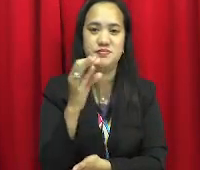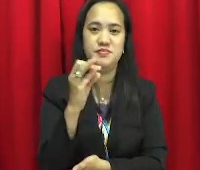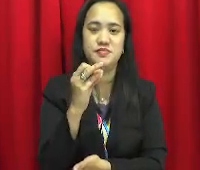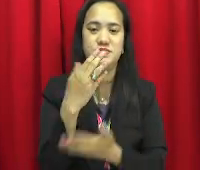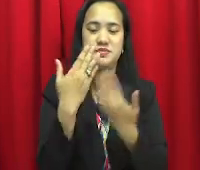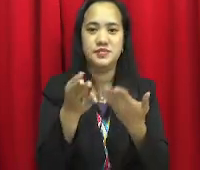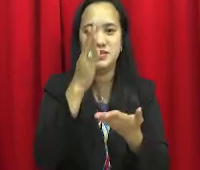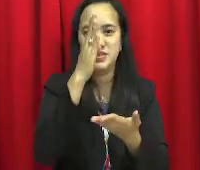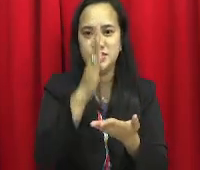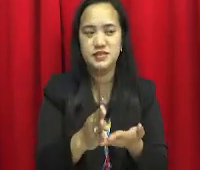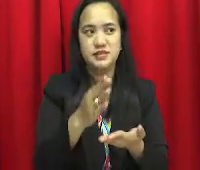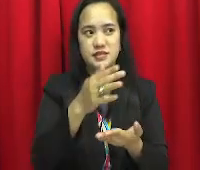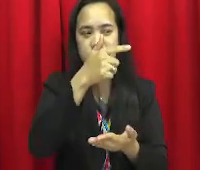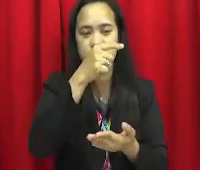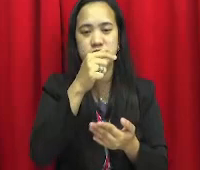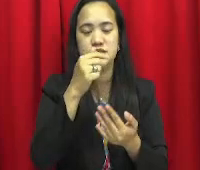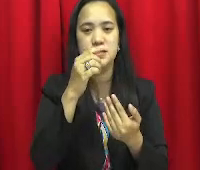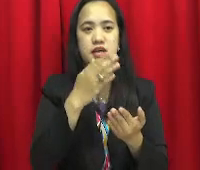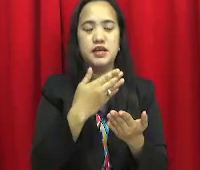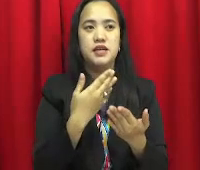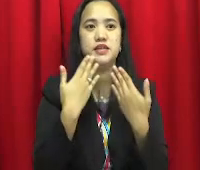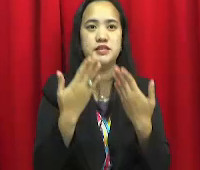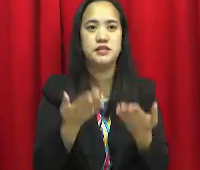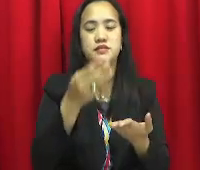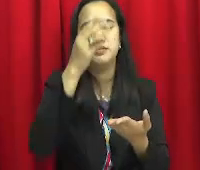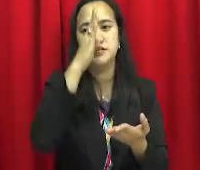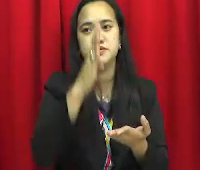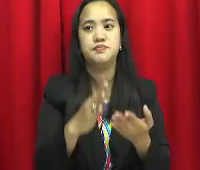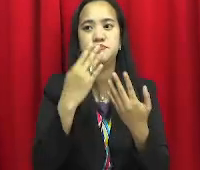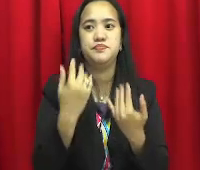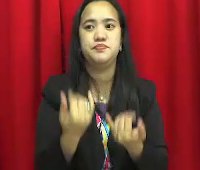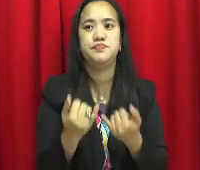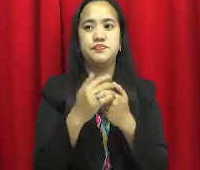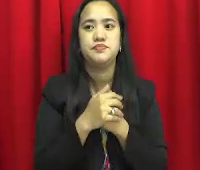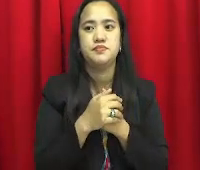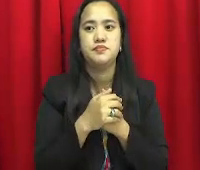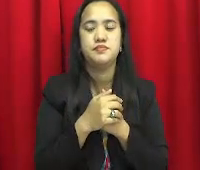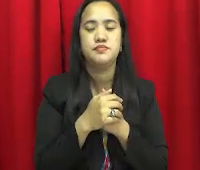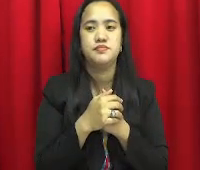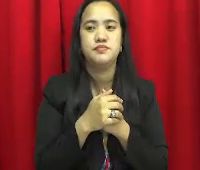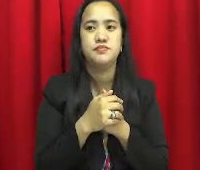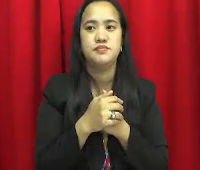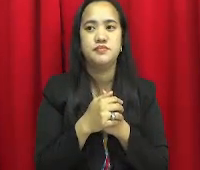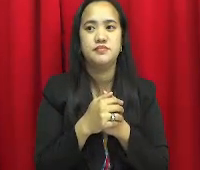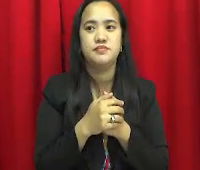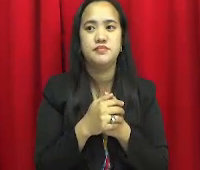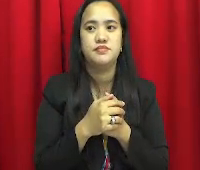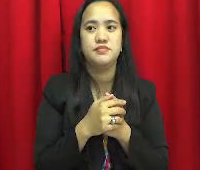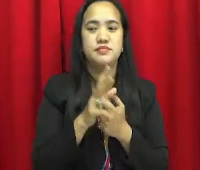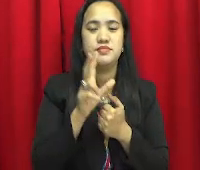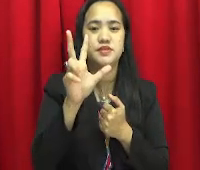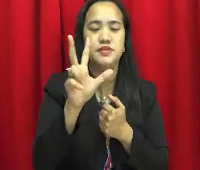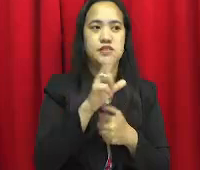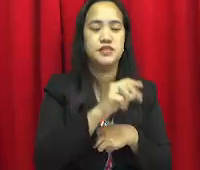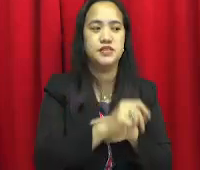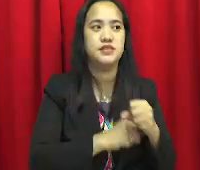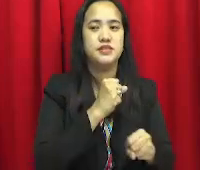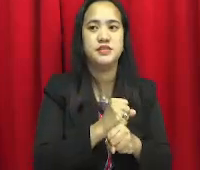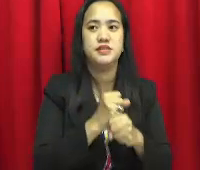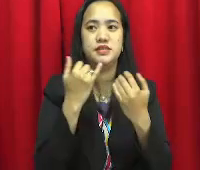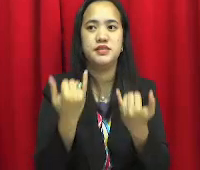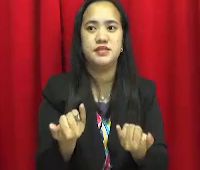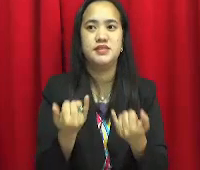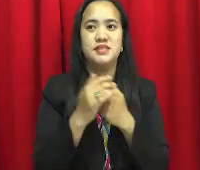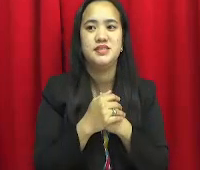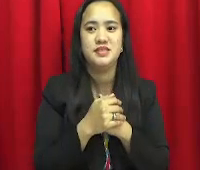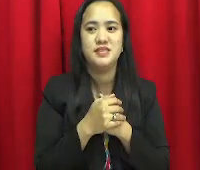Panginoon. Ay, ilang ano naman to? Gagraduate ito eh. Wow. Third year na siya? Okay. Opo. Ang classmate ba kayo?